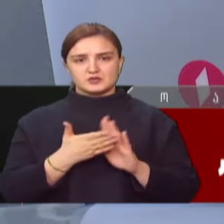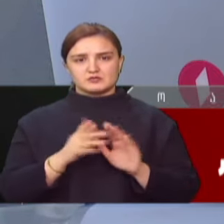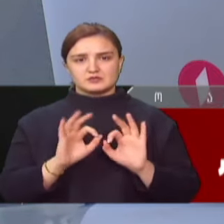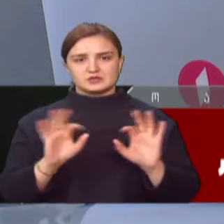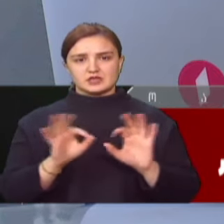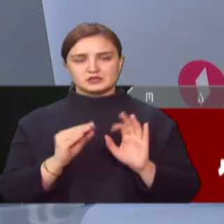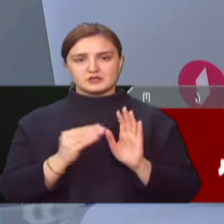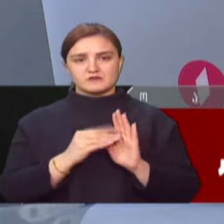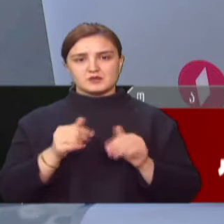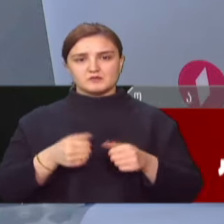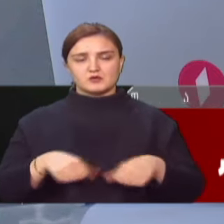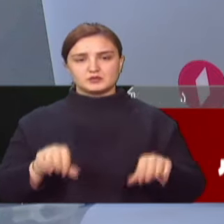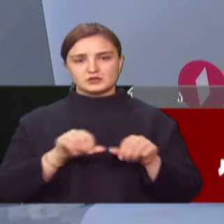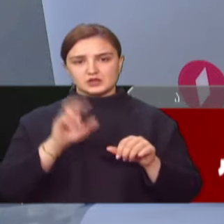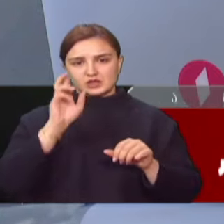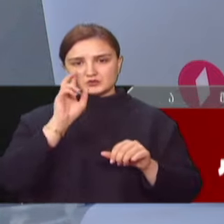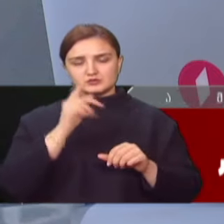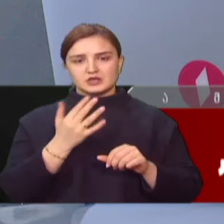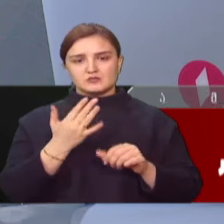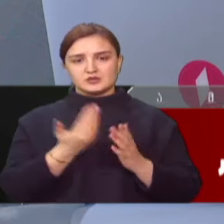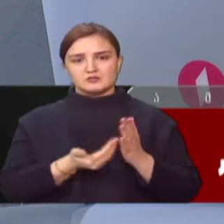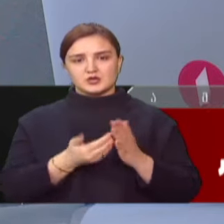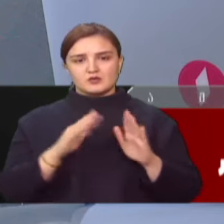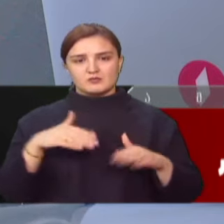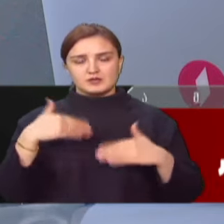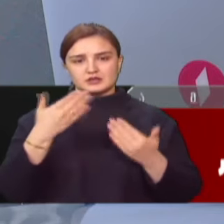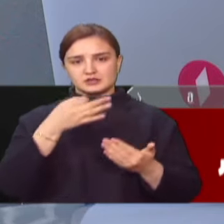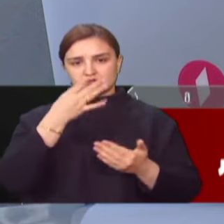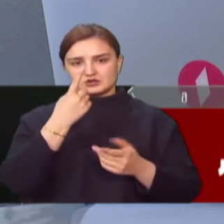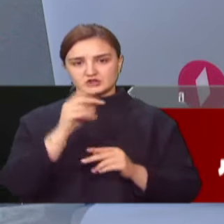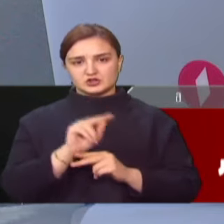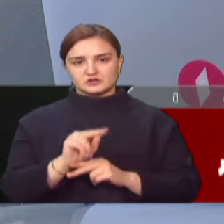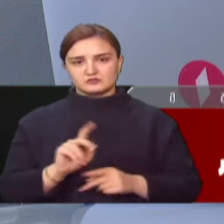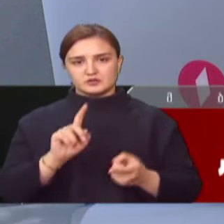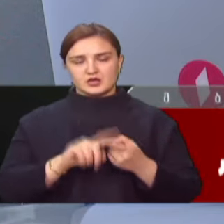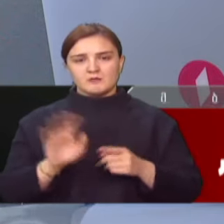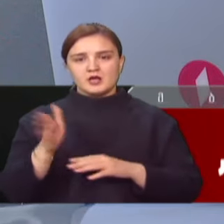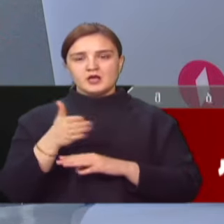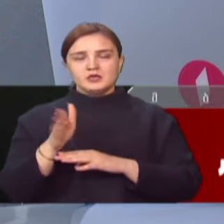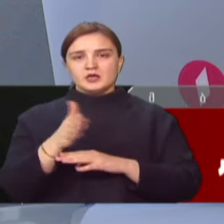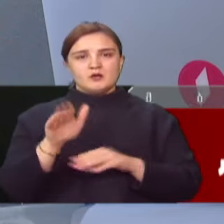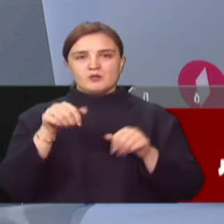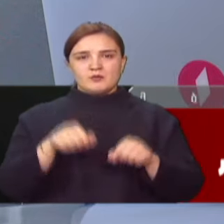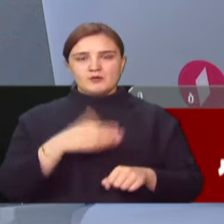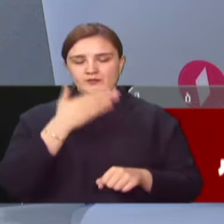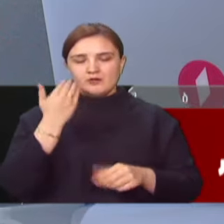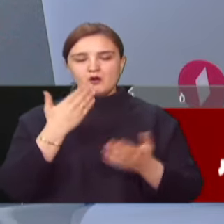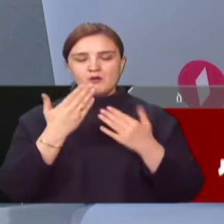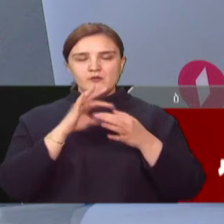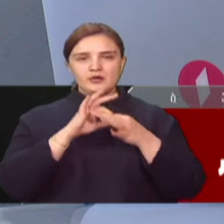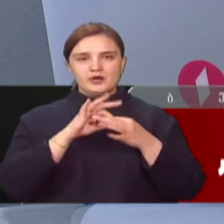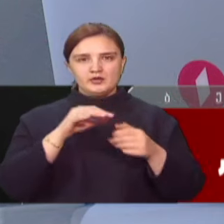აღწერილობა, თუმცა კომიტეტი ხელისუფლებას რამდენიმე რეკომენდაციას აძლევს. Შენიშვნები ეხება გასეირნების უფლების არქონას, კომუნიკაციის